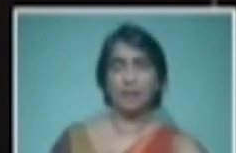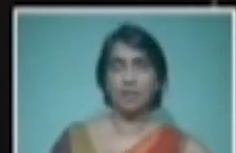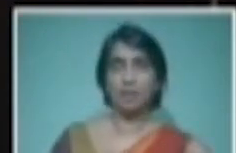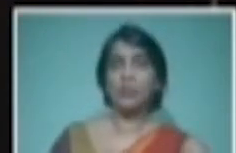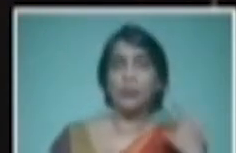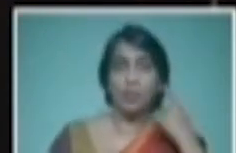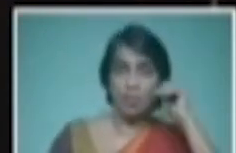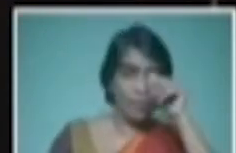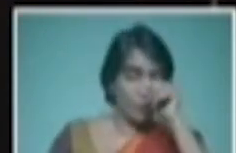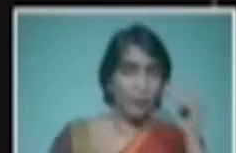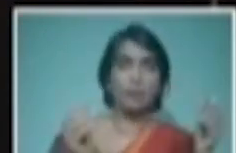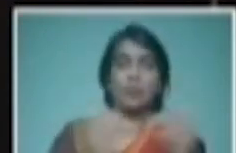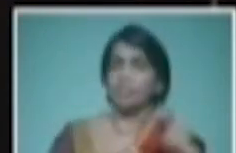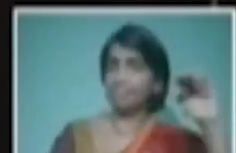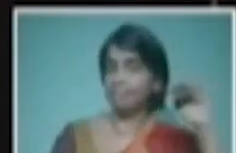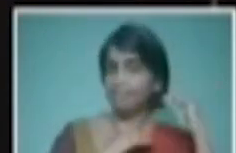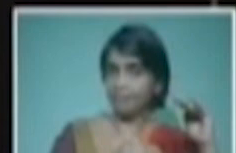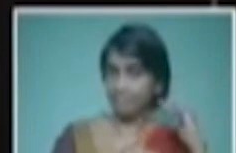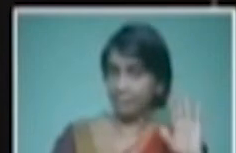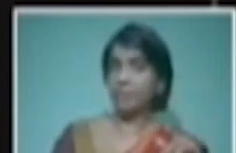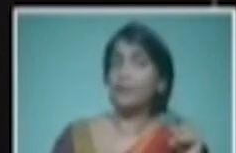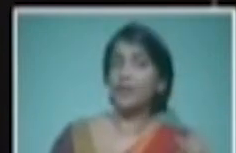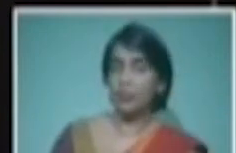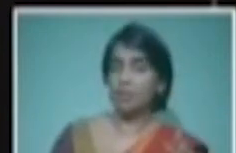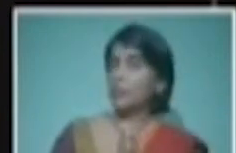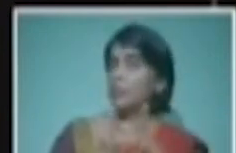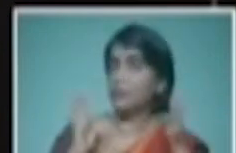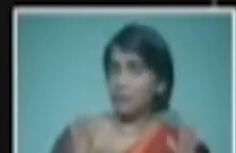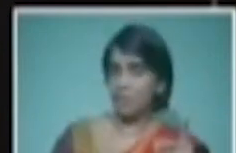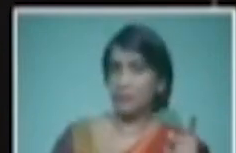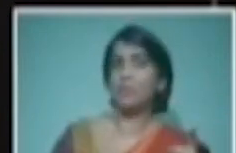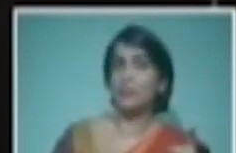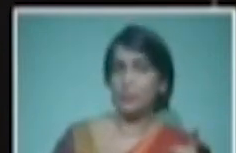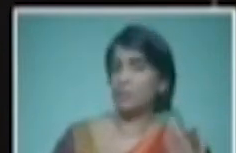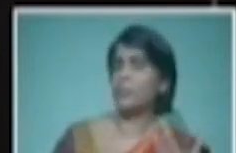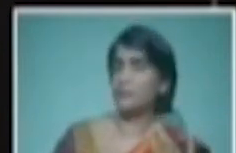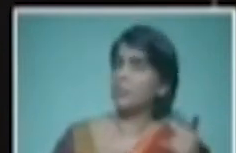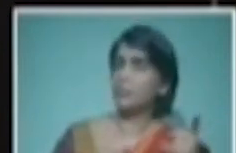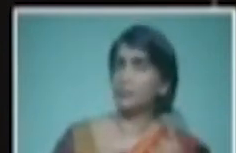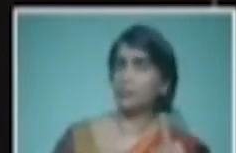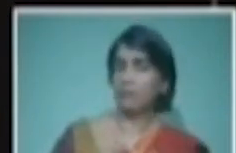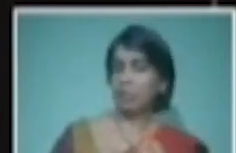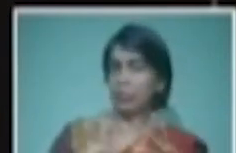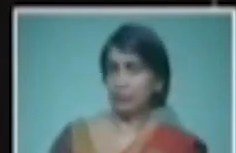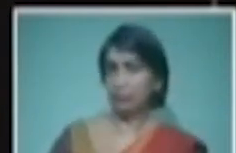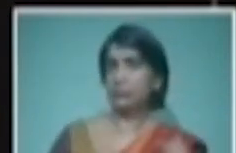ව්‍යාජ ලෙස ආනයනය කරනවා ඒක විශාල මම හිතන්නේ ඒකාධිකාරයක් තියන්